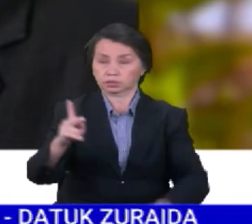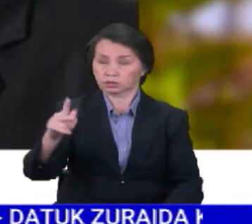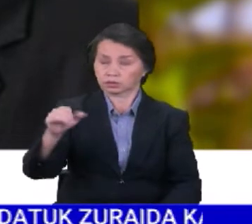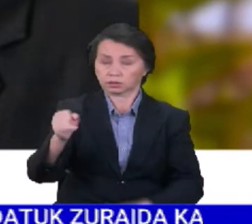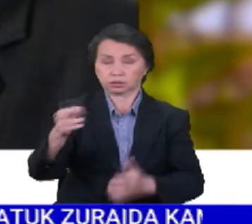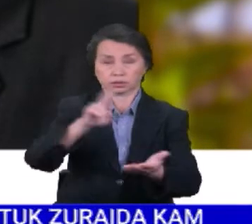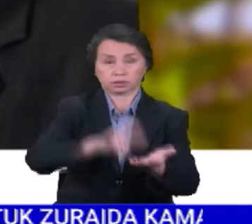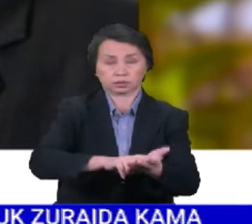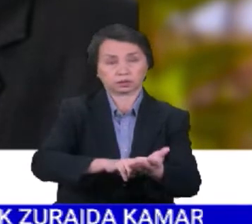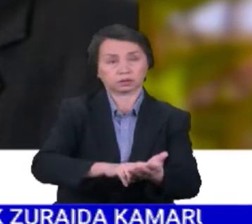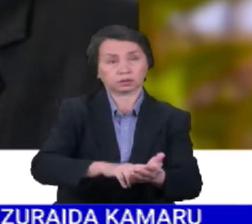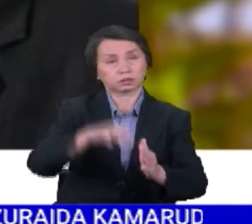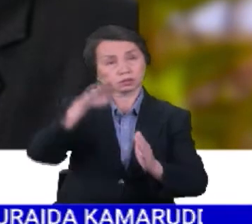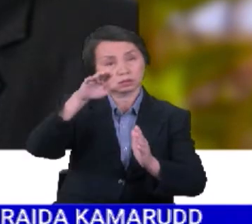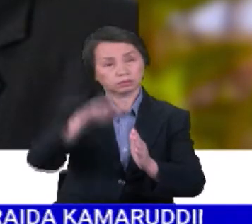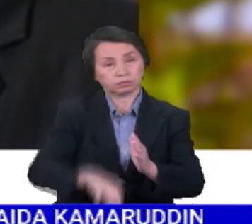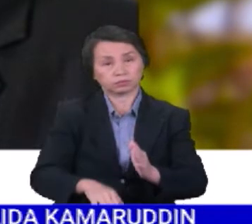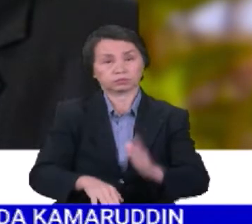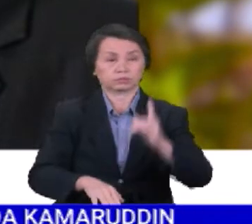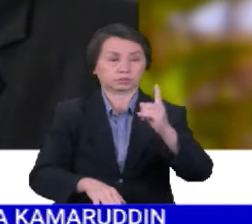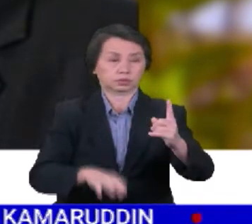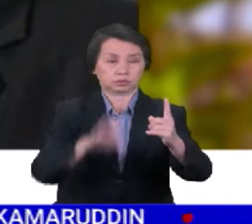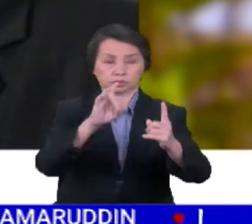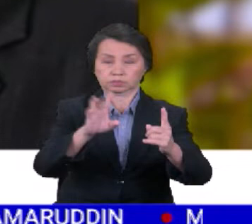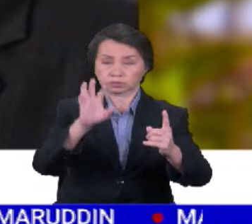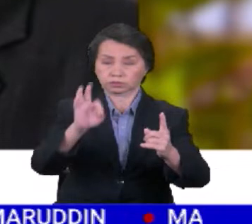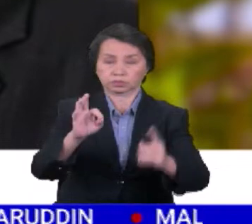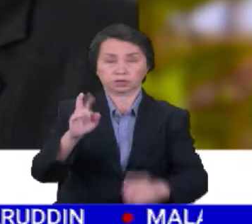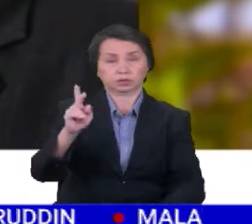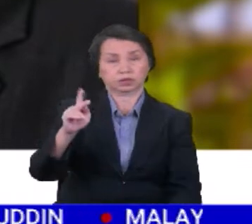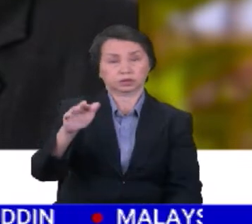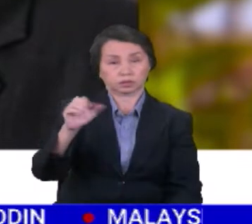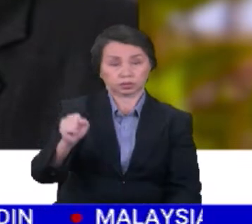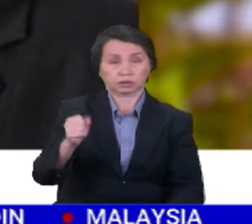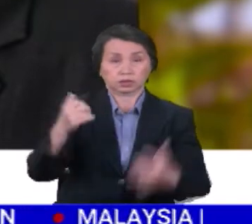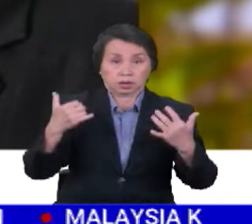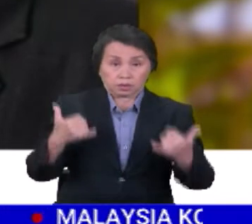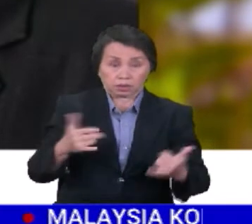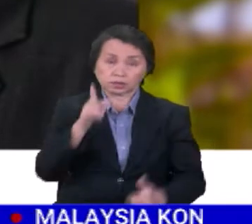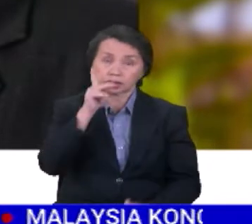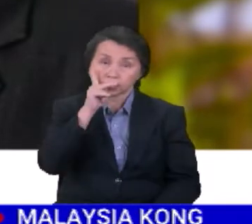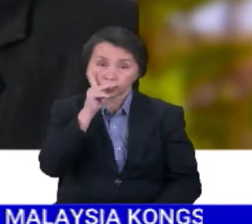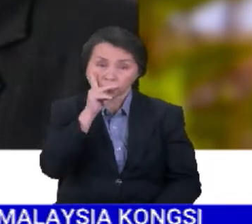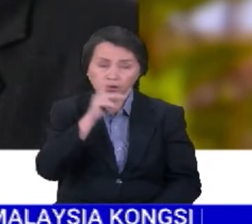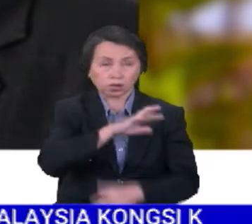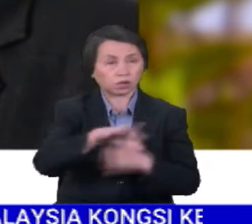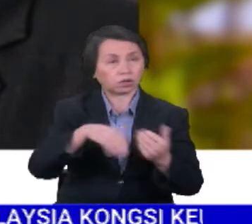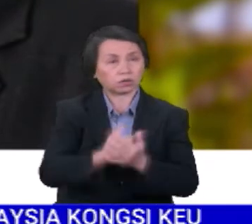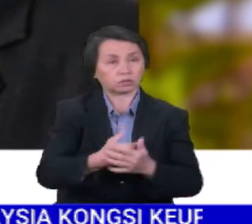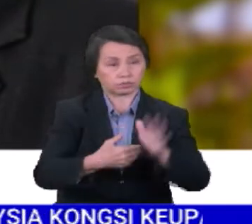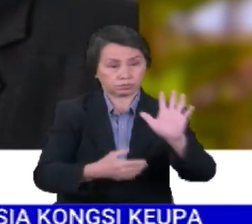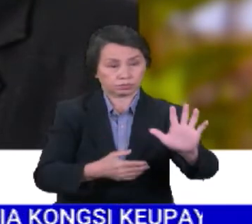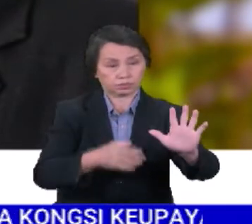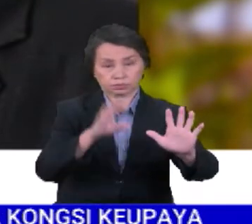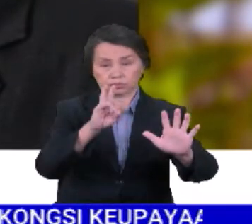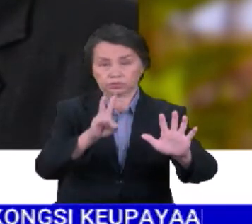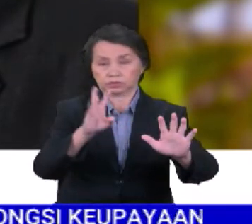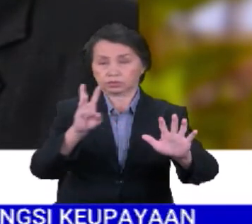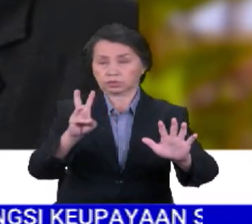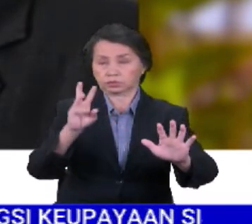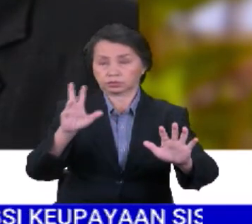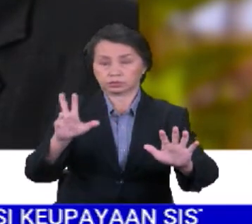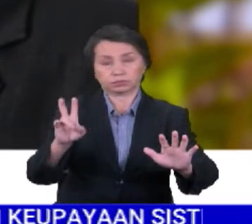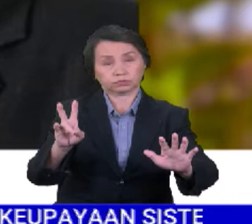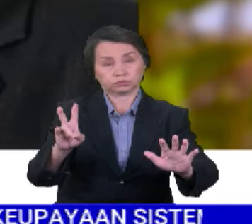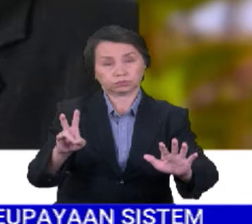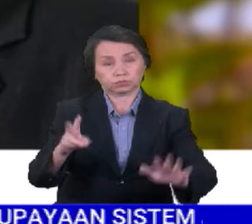direkodkan iaitu penurunan 189 kes setakat ini Kedah mencatatkan keseluruhan 5767